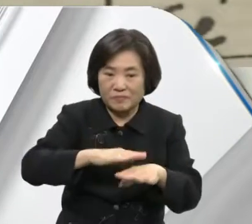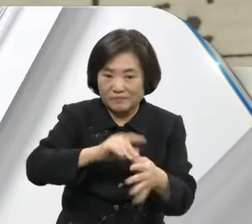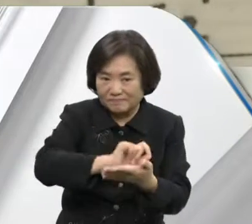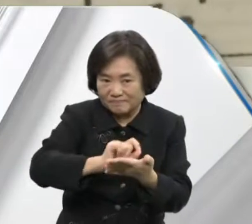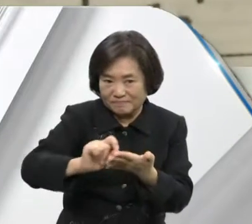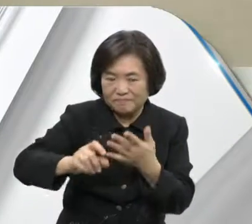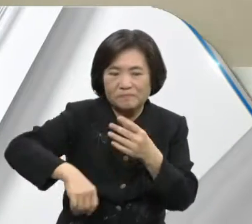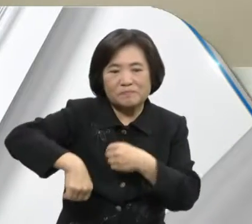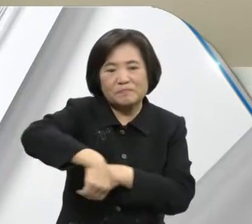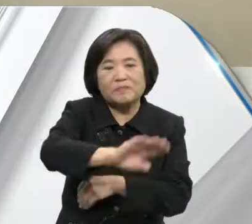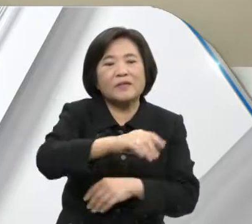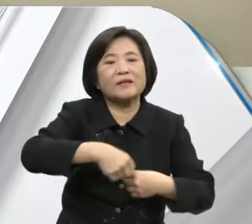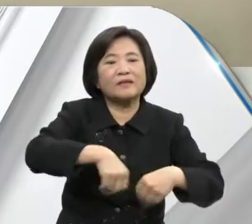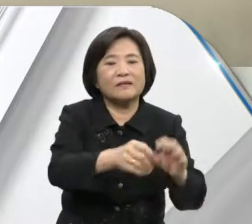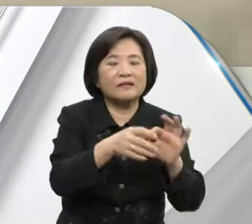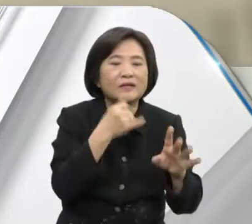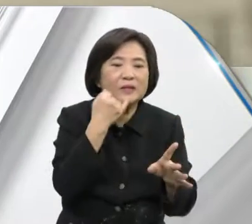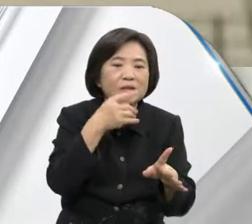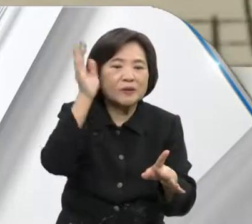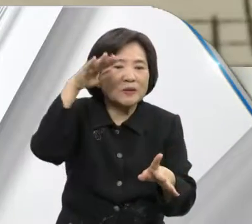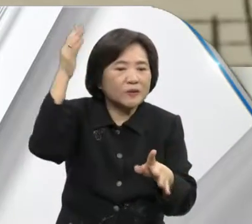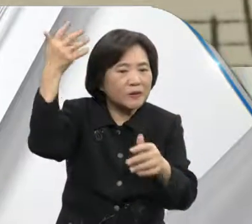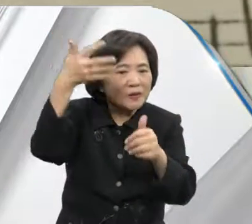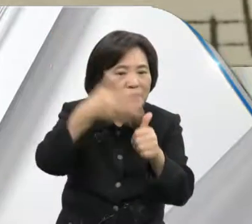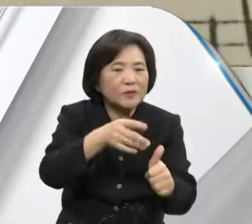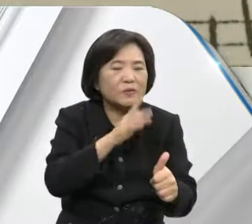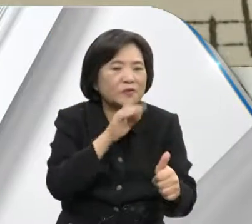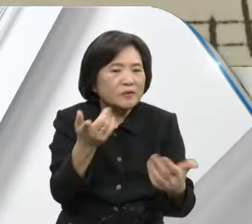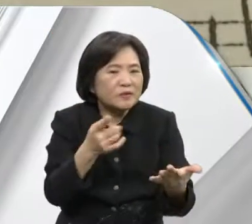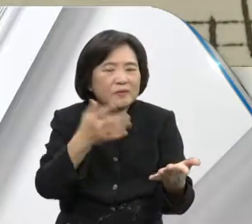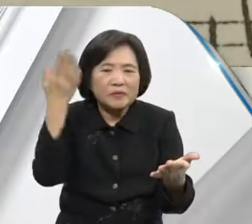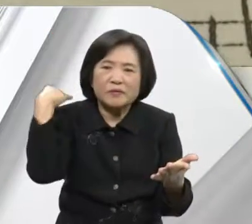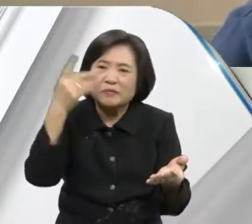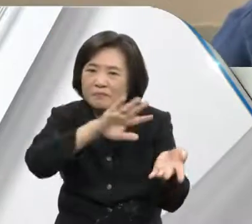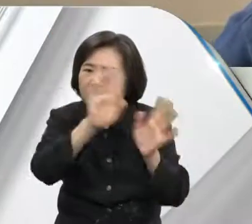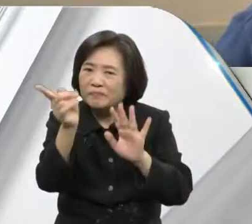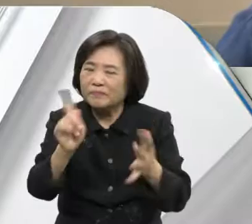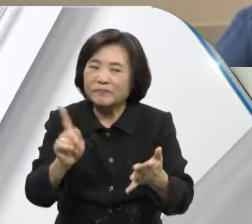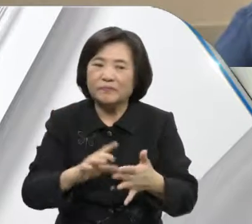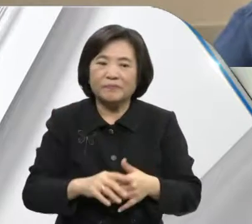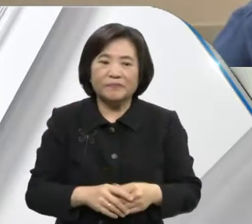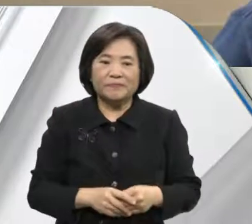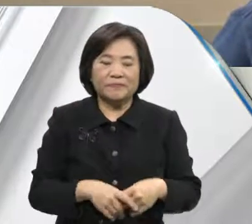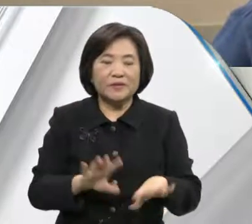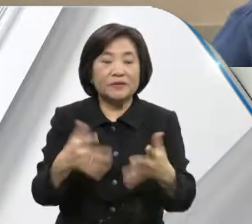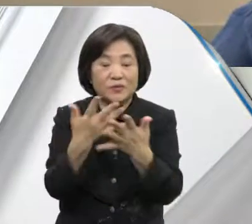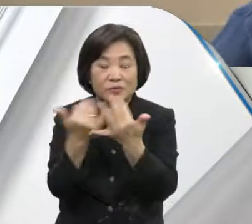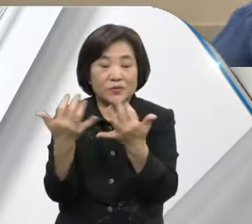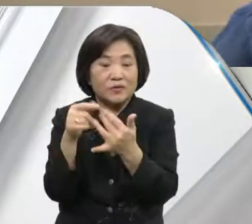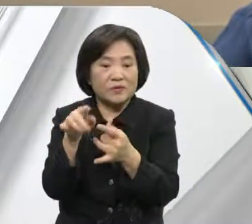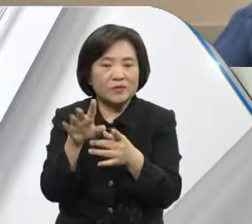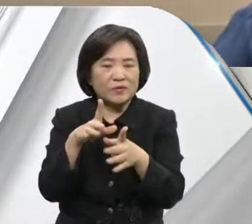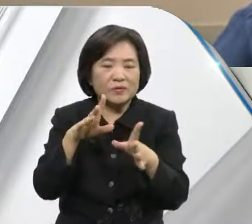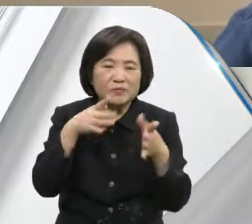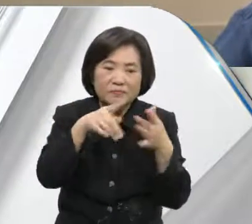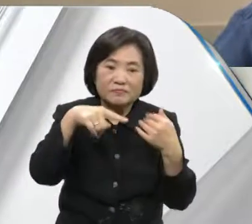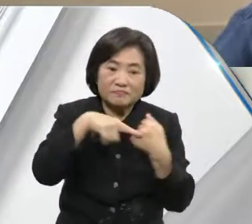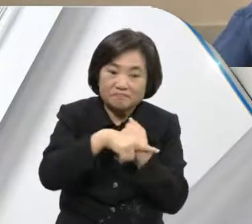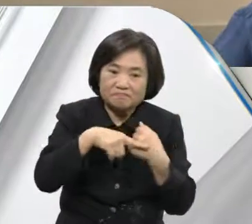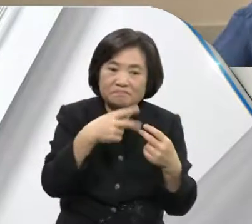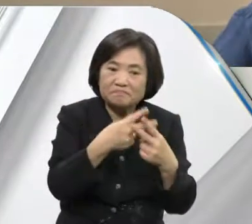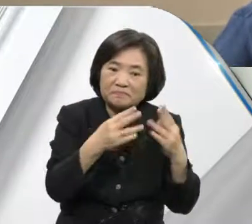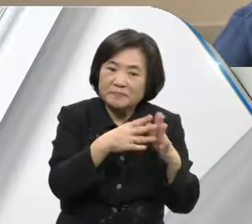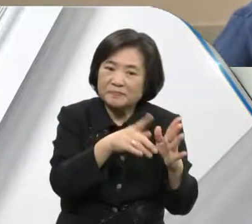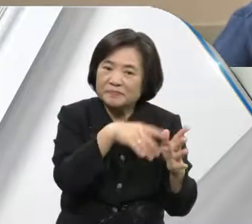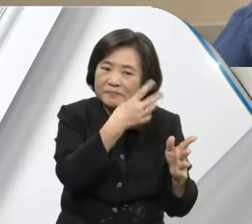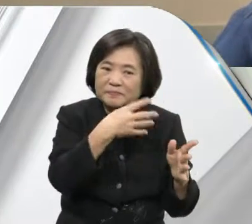剪出来，希望西本太子家更加了解。 像下面有的学生诶，把研究客家方面曲